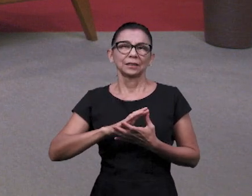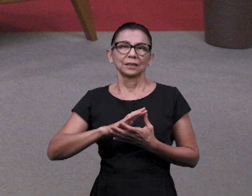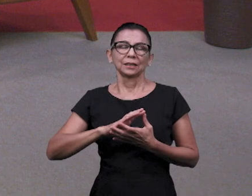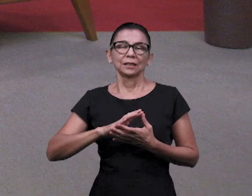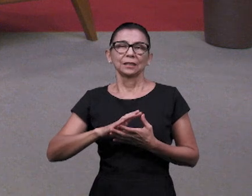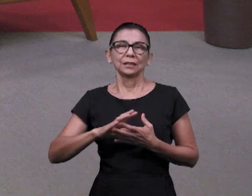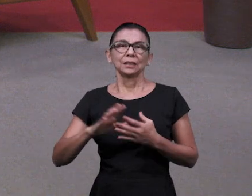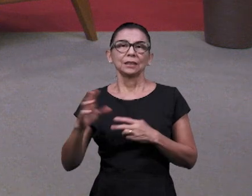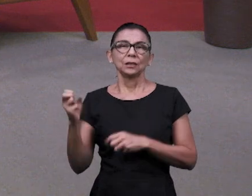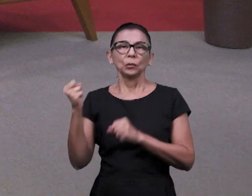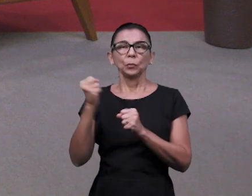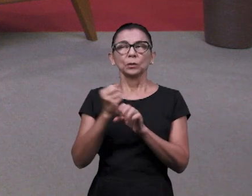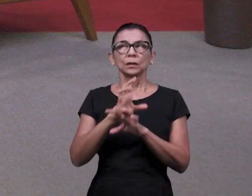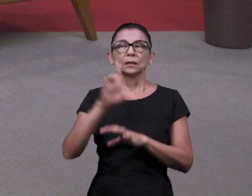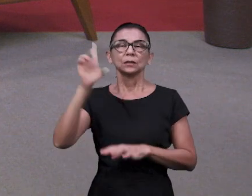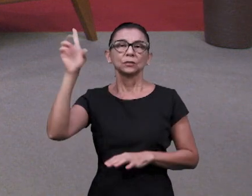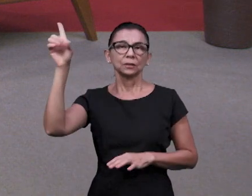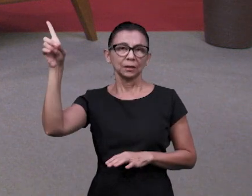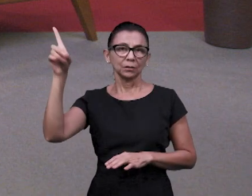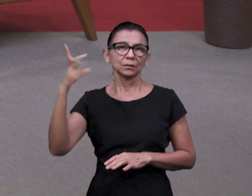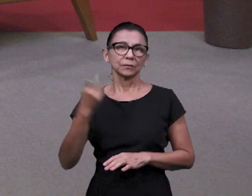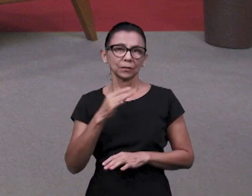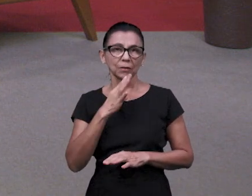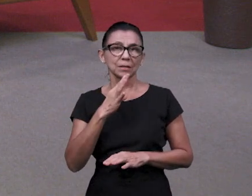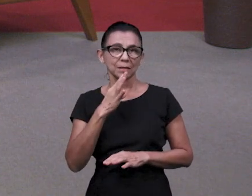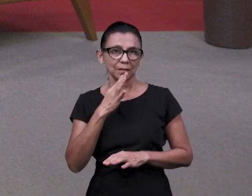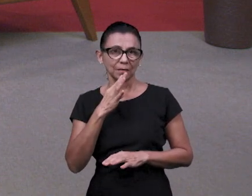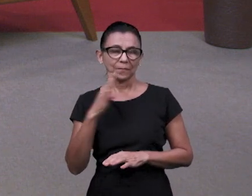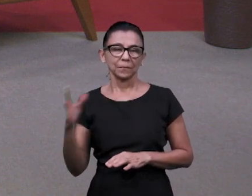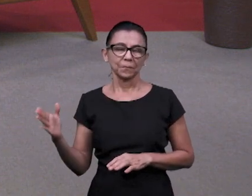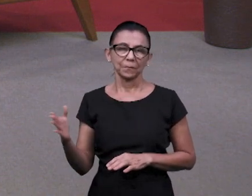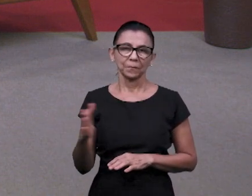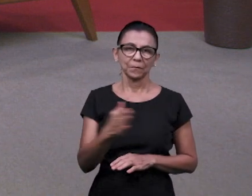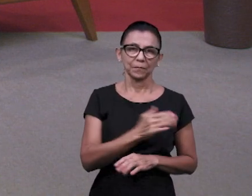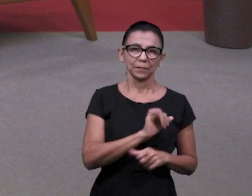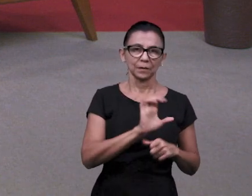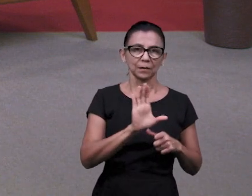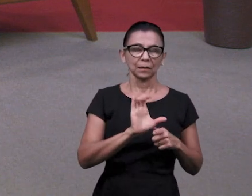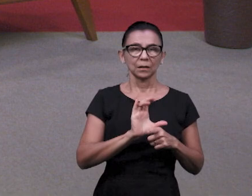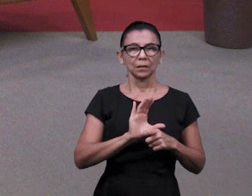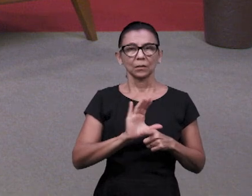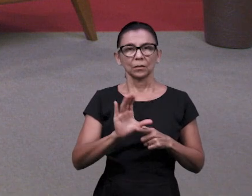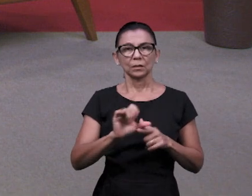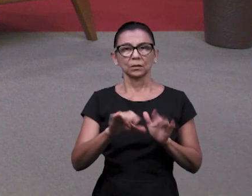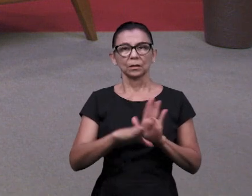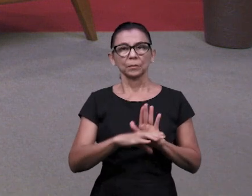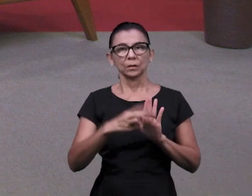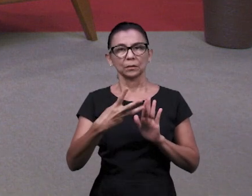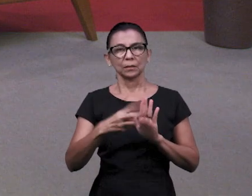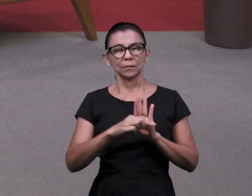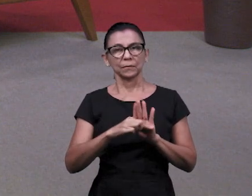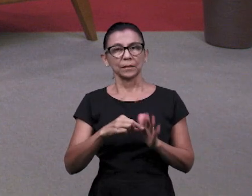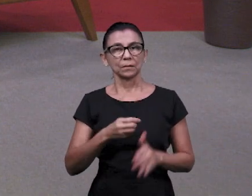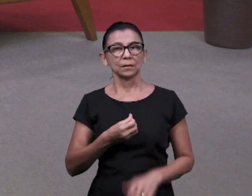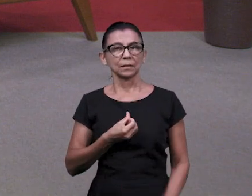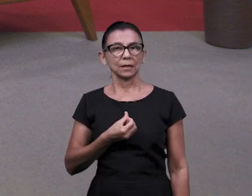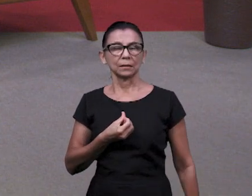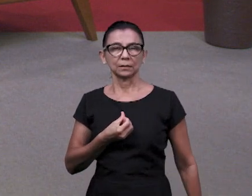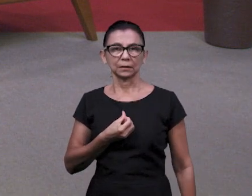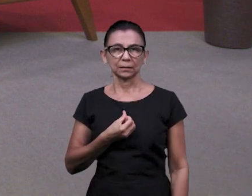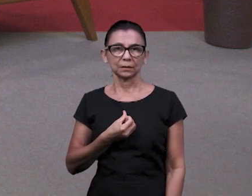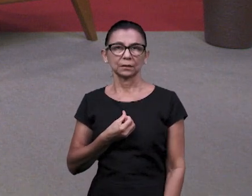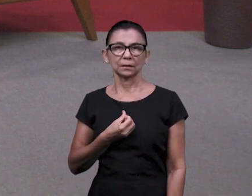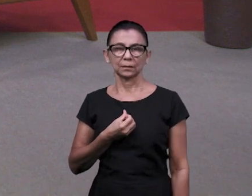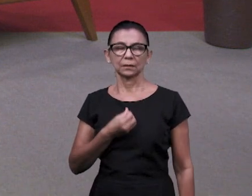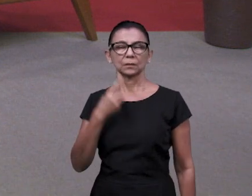qui est l'action du Saint-Esprit. Gloire à Dieu. Nous allons lire encore un texte, se trouve dans le 2 Corinthiens chapitre 3, verset 6, qui complète